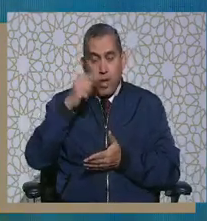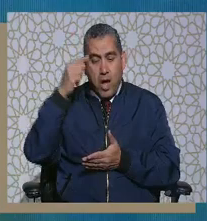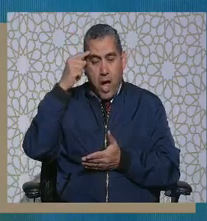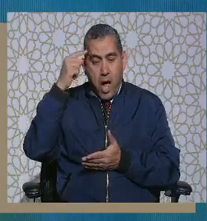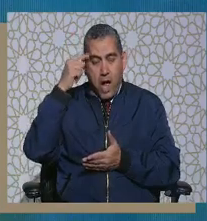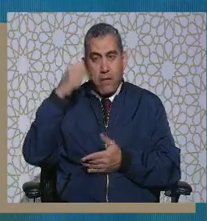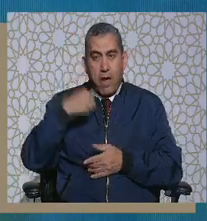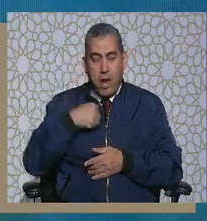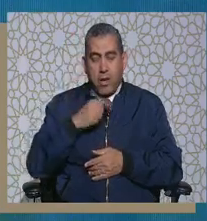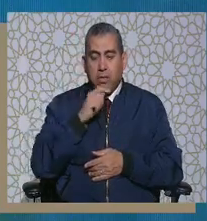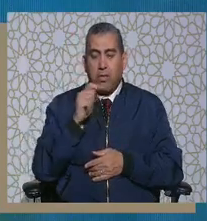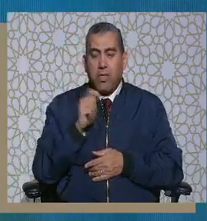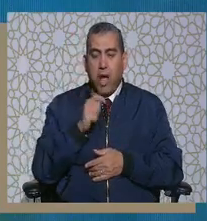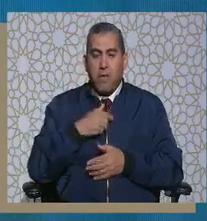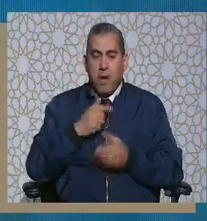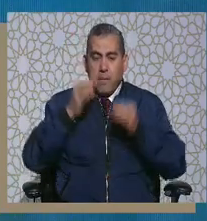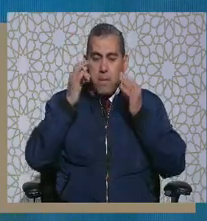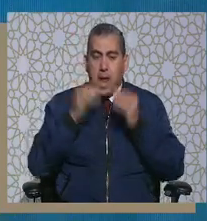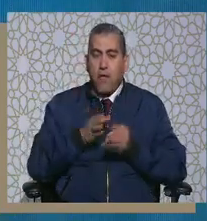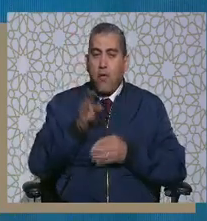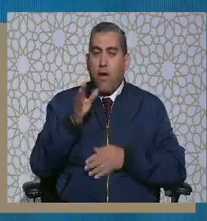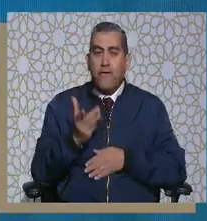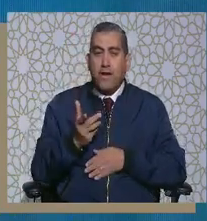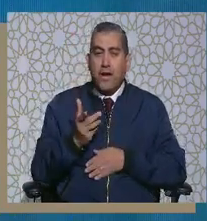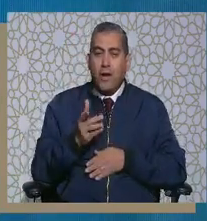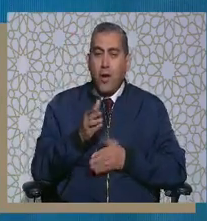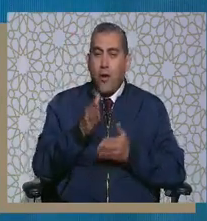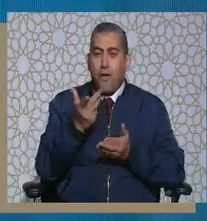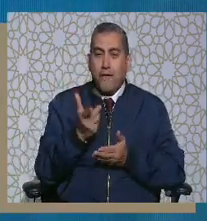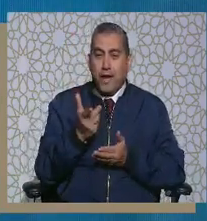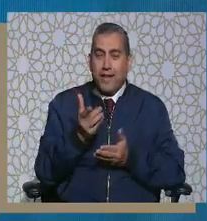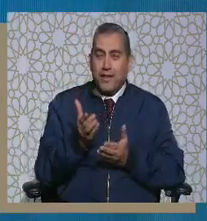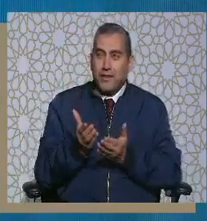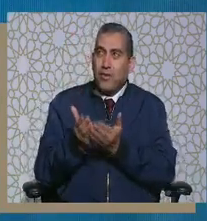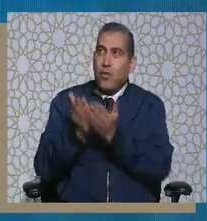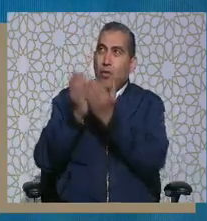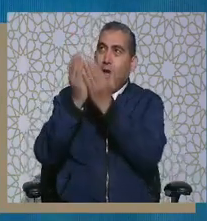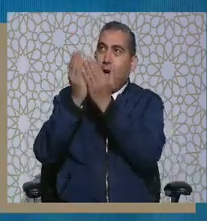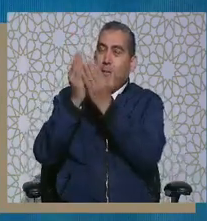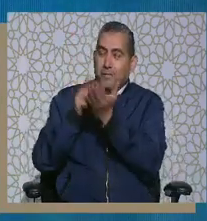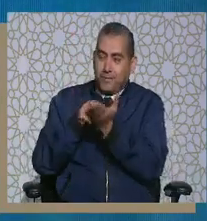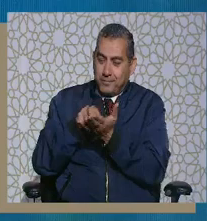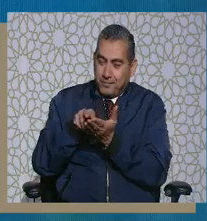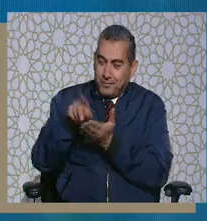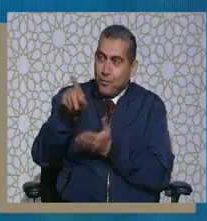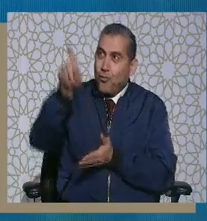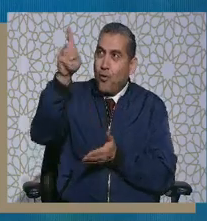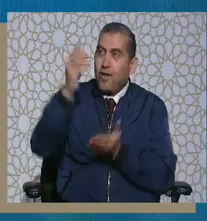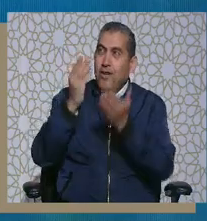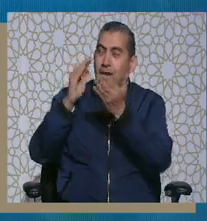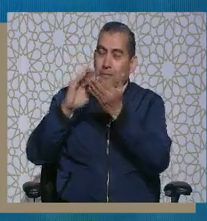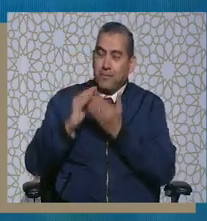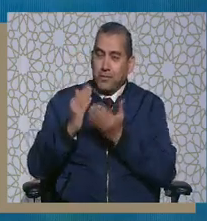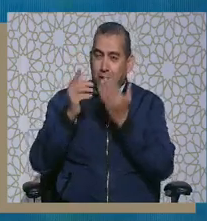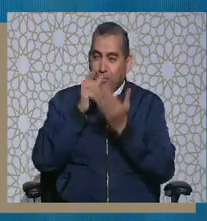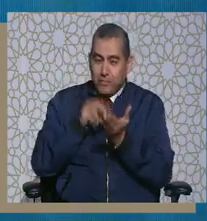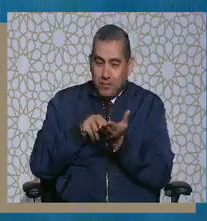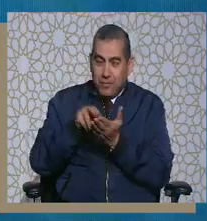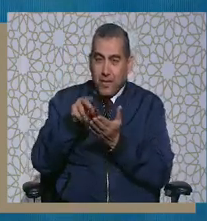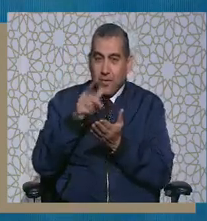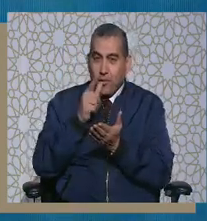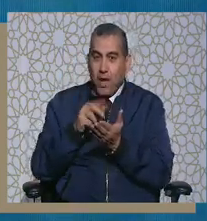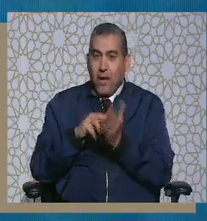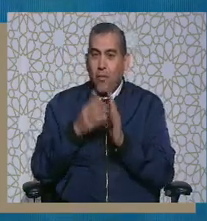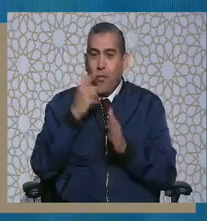ضعفاء فنست عين بالله استعن بالله ولا تعجز فمشي في الطريق الى الله اللي هيجري عليك لا يحتاج